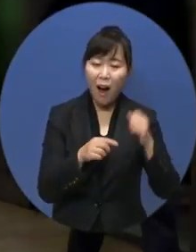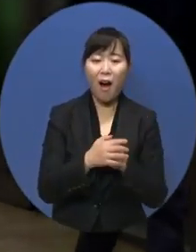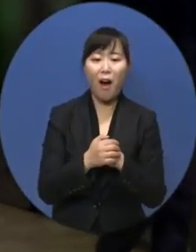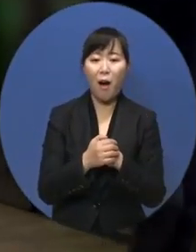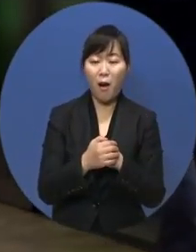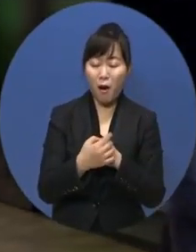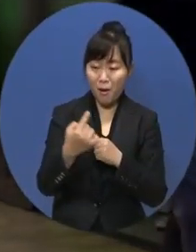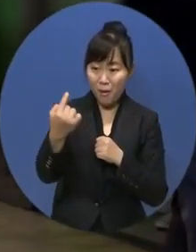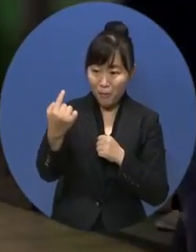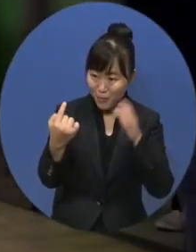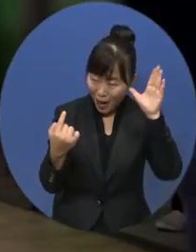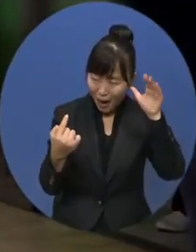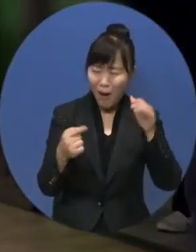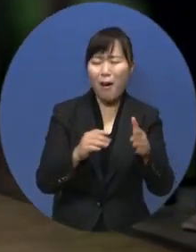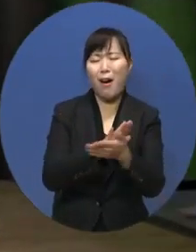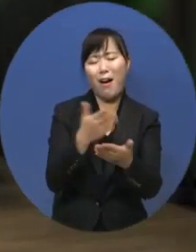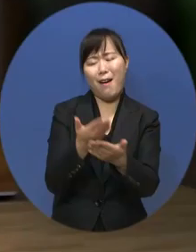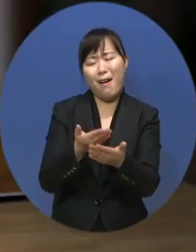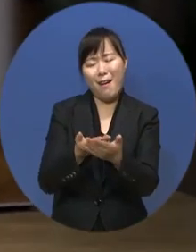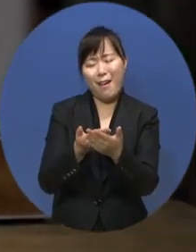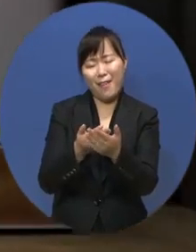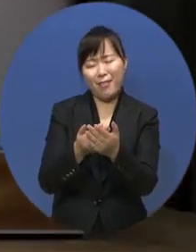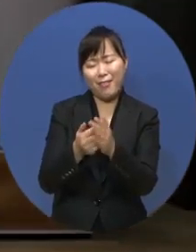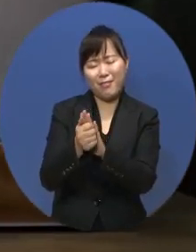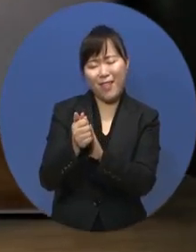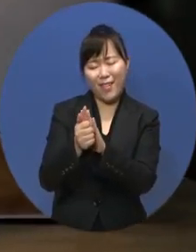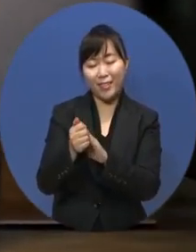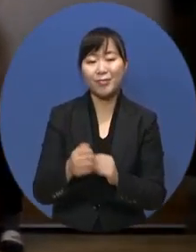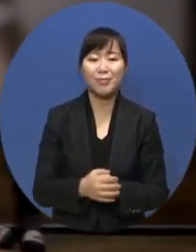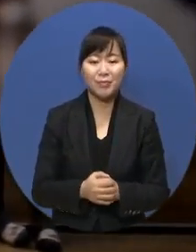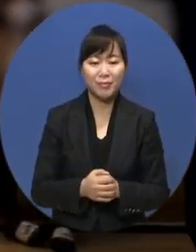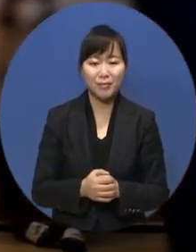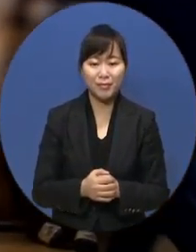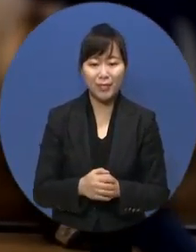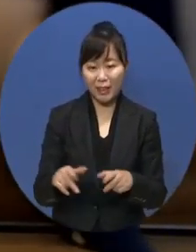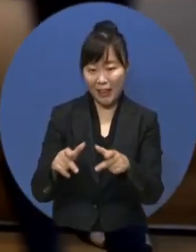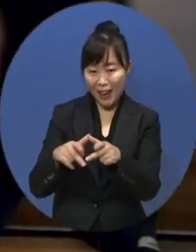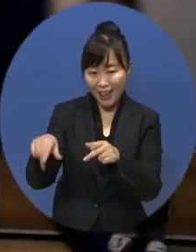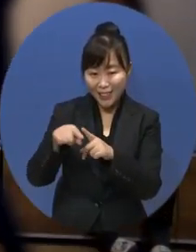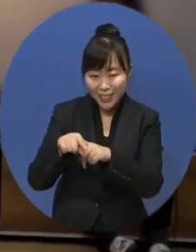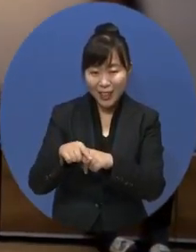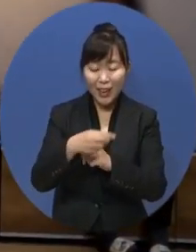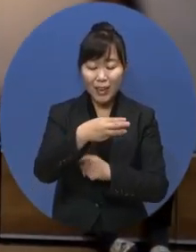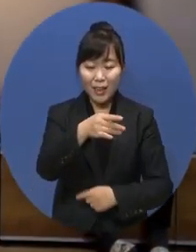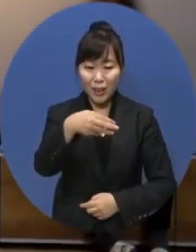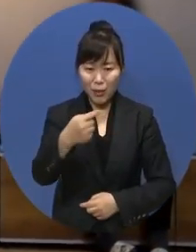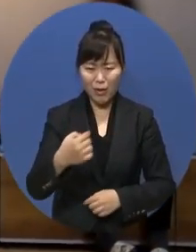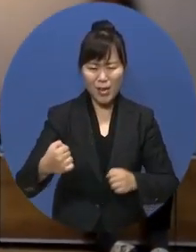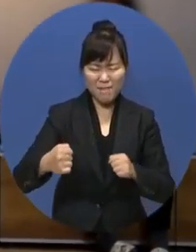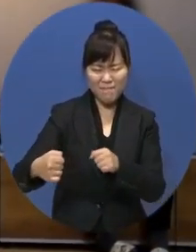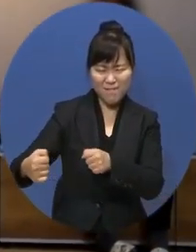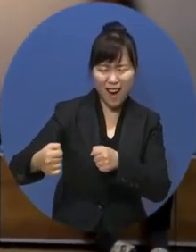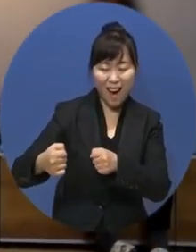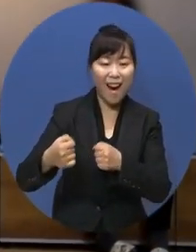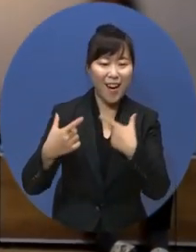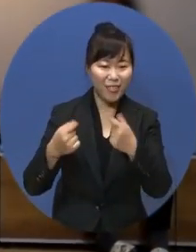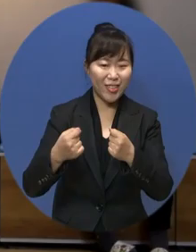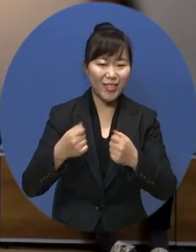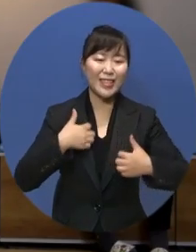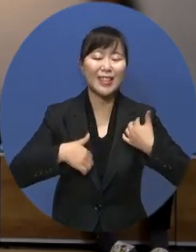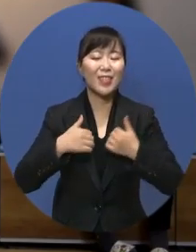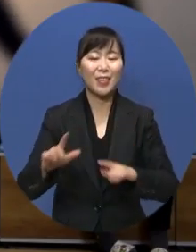이용인들이 나타나면 놀아달라고 애교를 부립니다. 이용인들은 레토와 힘자랑도 하며 즐겁게